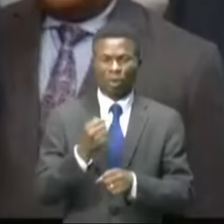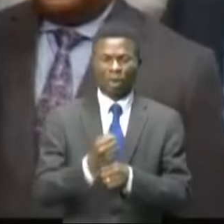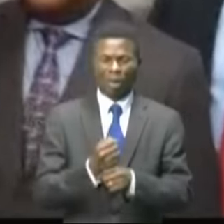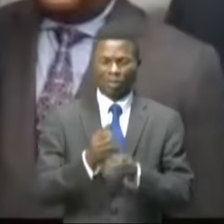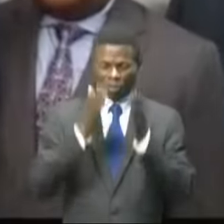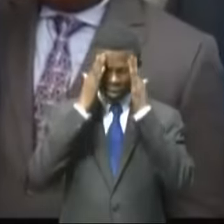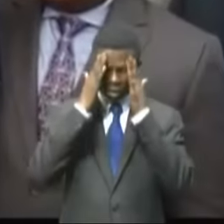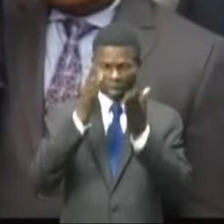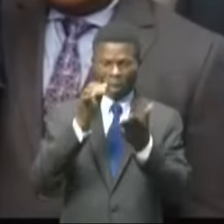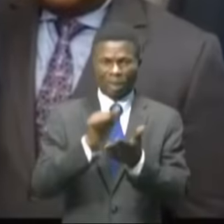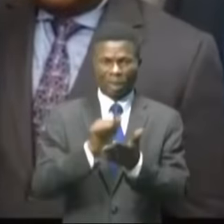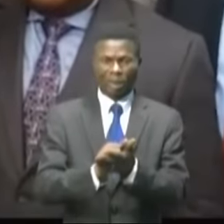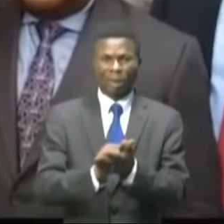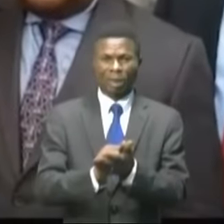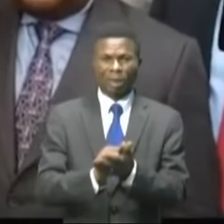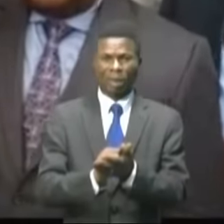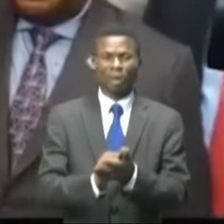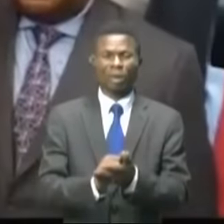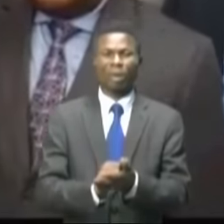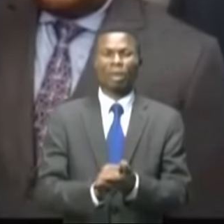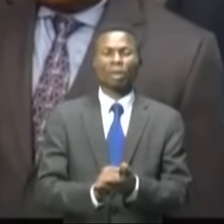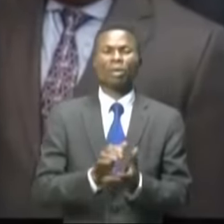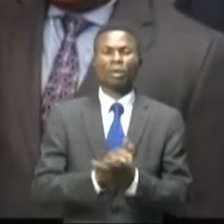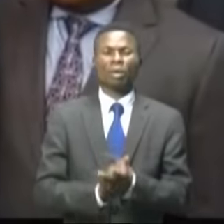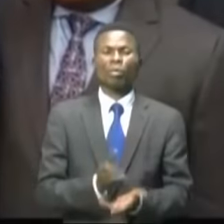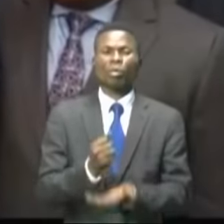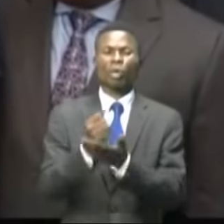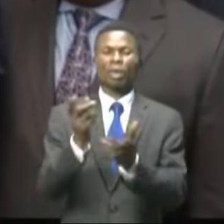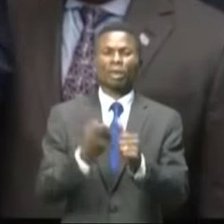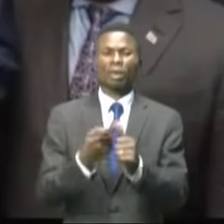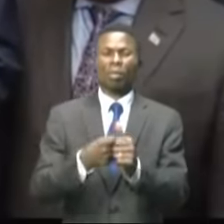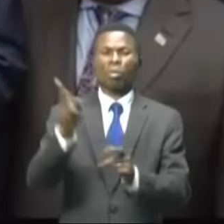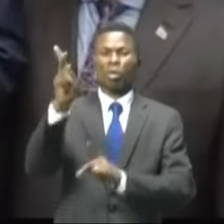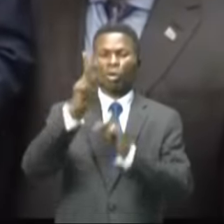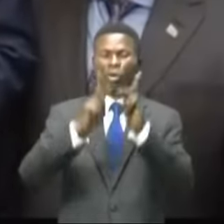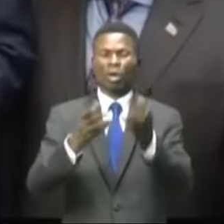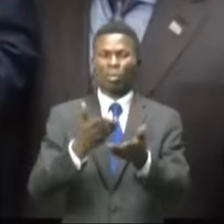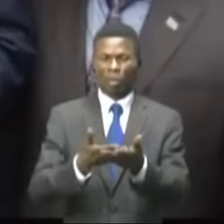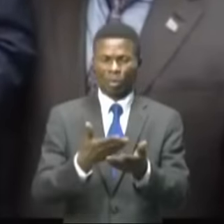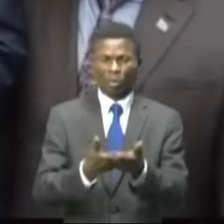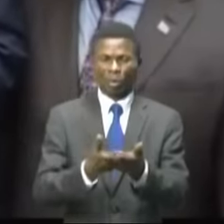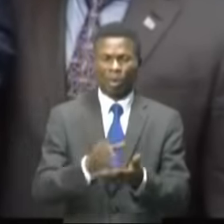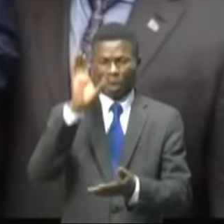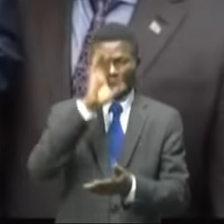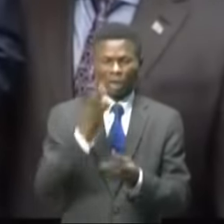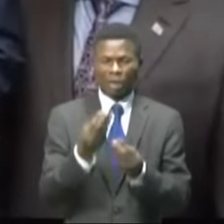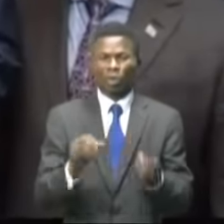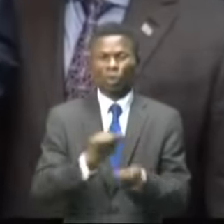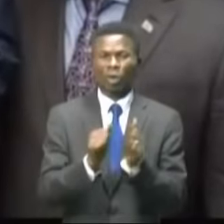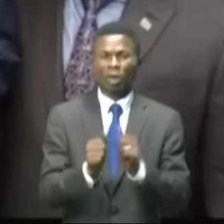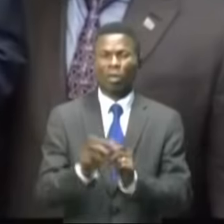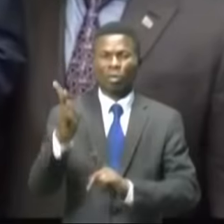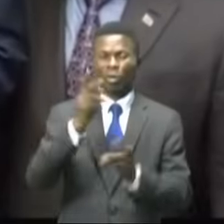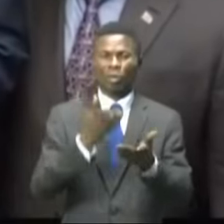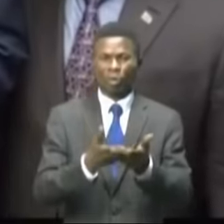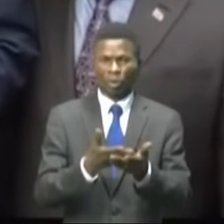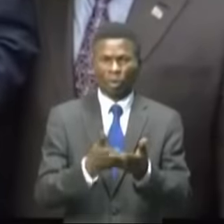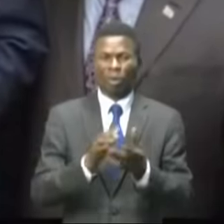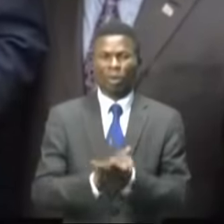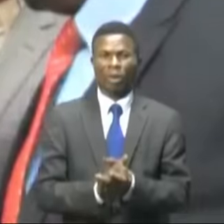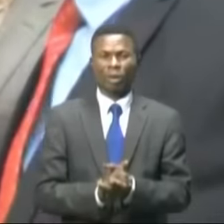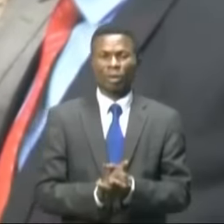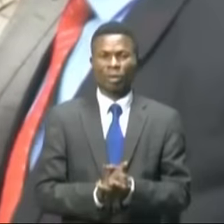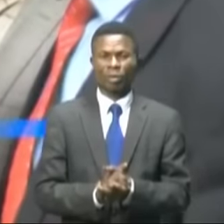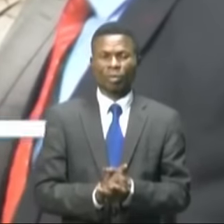qui représente pas seulement la tête AAP et ses musiques, de l'ensemble de la